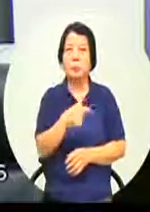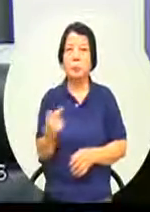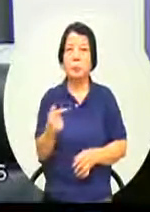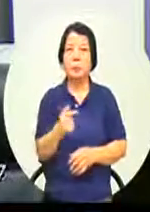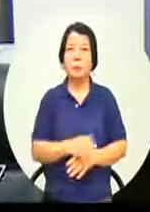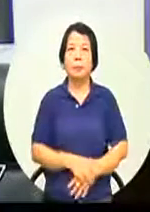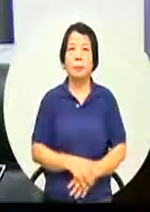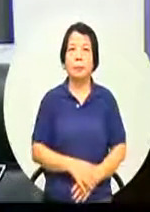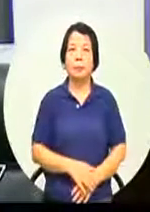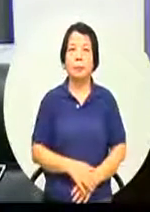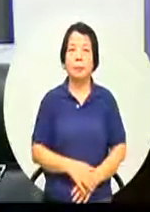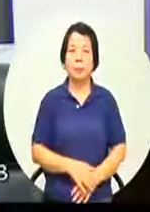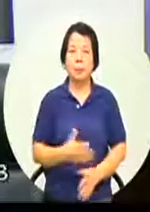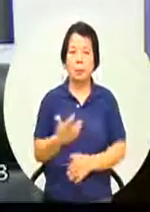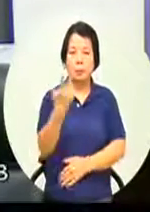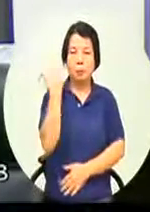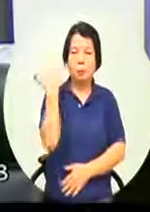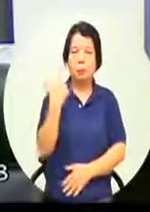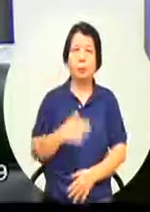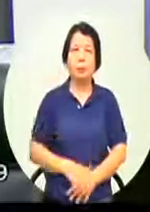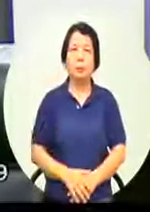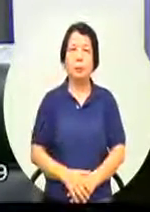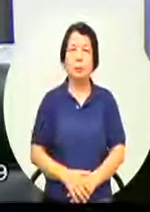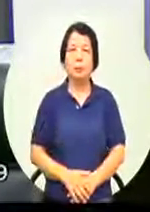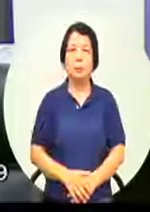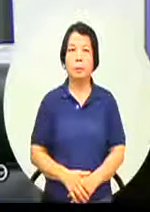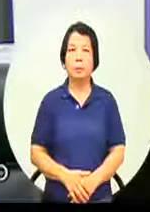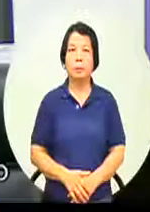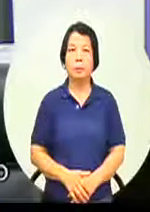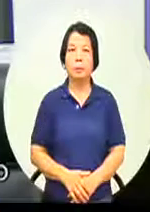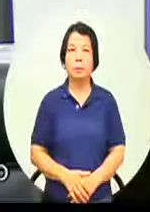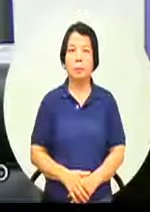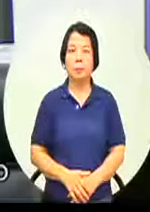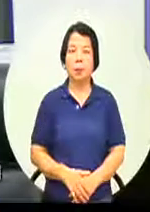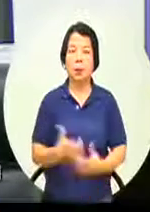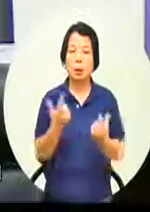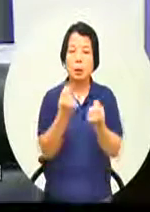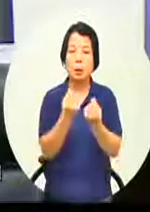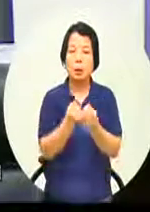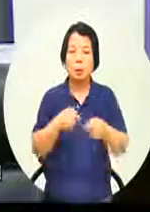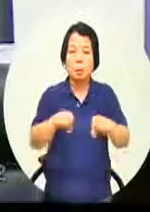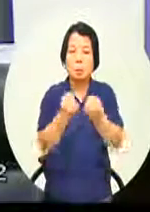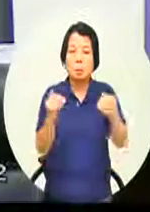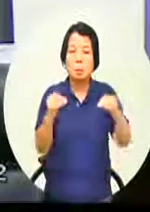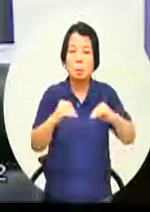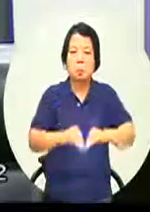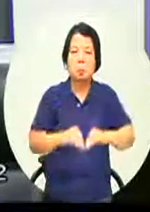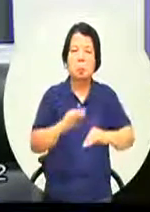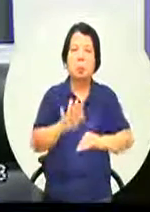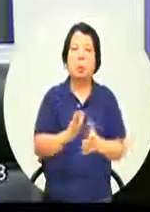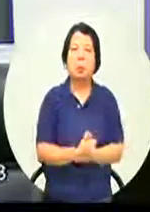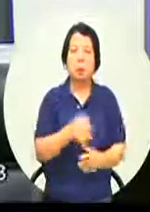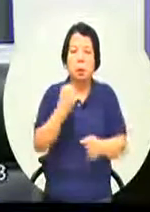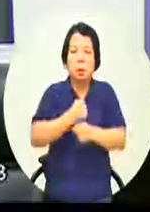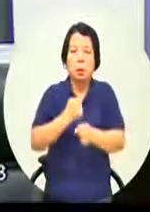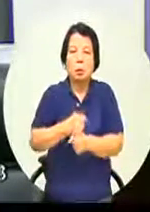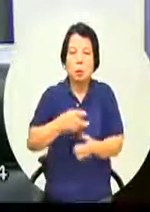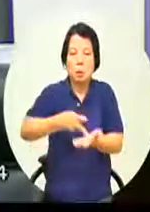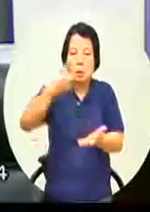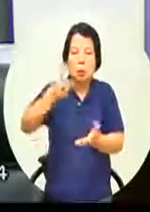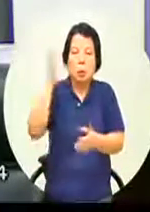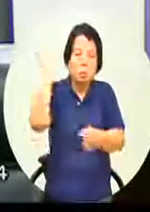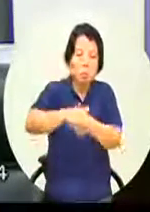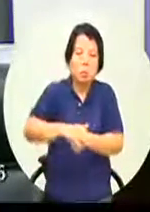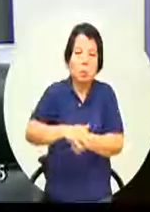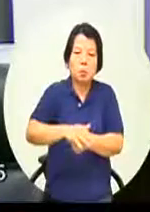在上个礼拜，哦，上个礼拜又有塌陷了，哦，又有塌陷，那我们又做了第二次的补强，